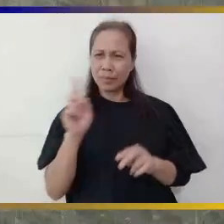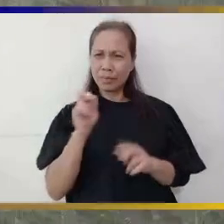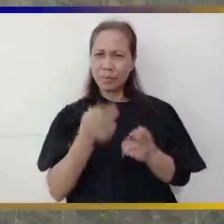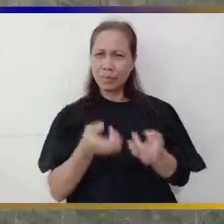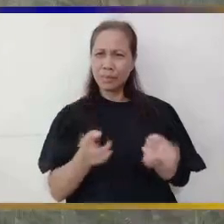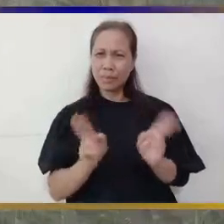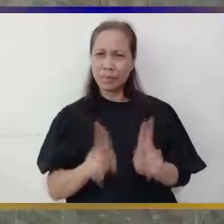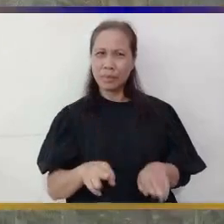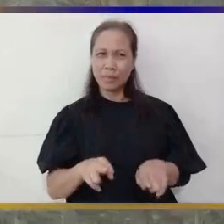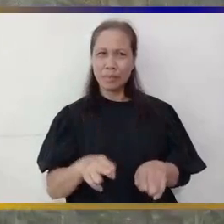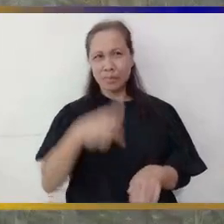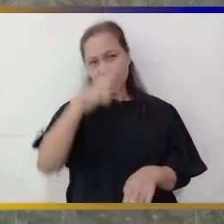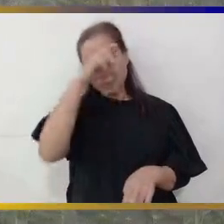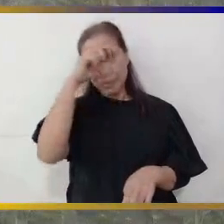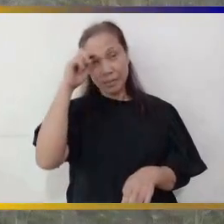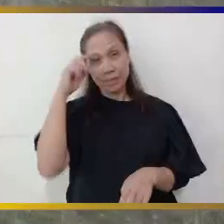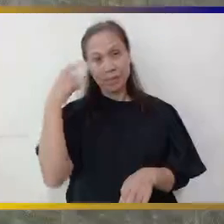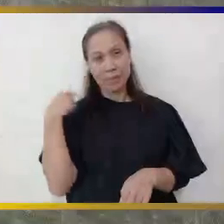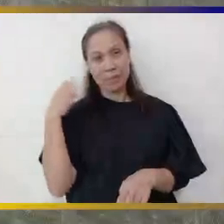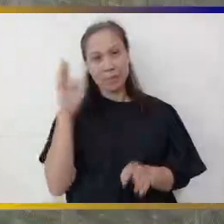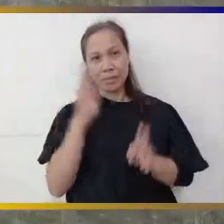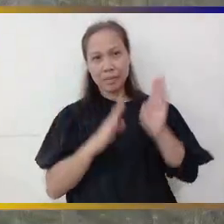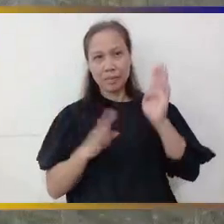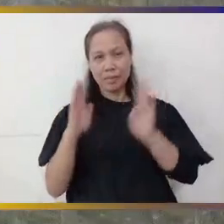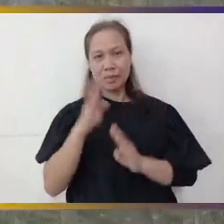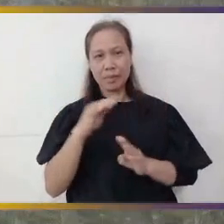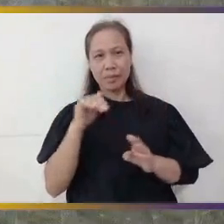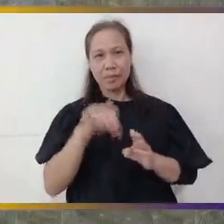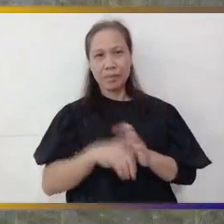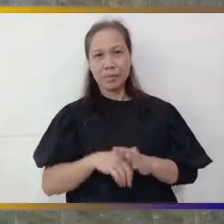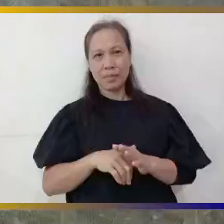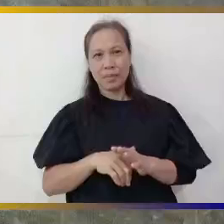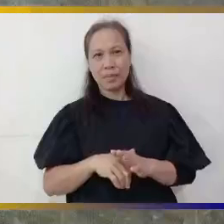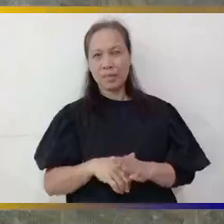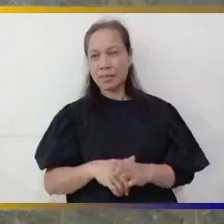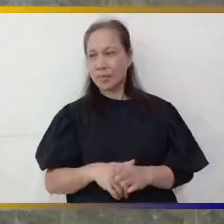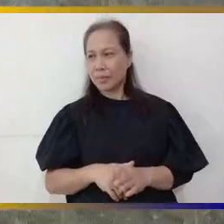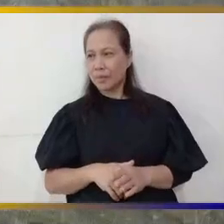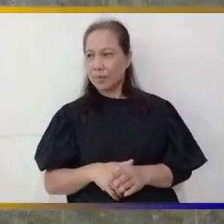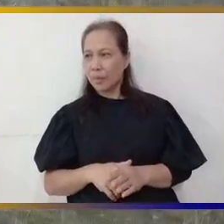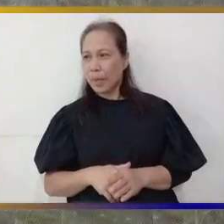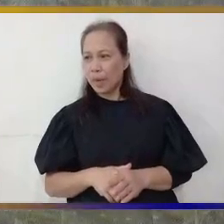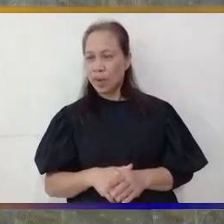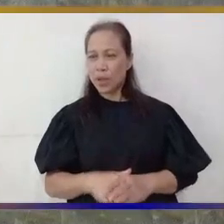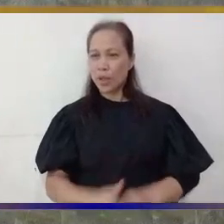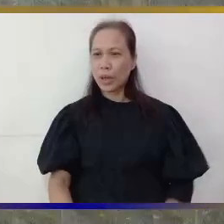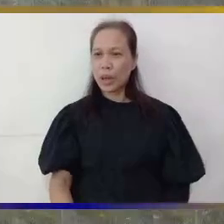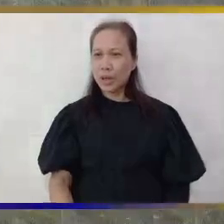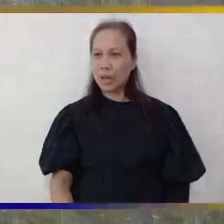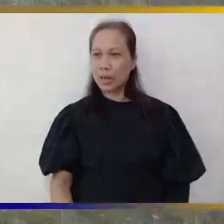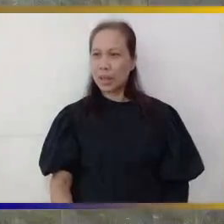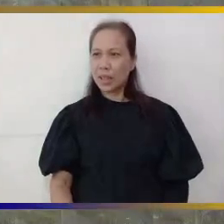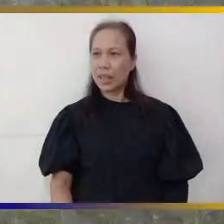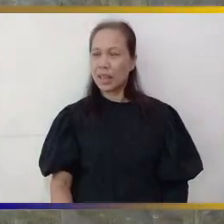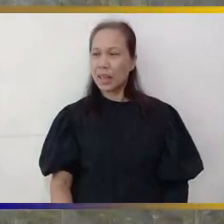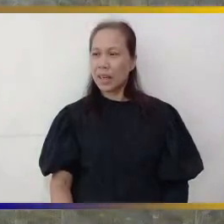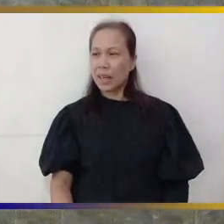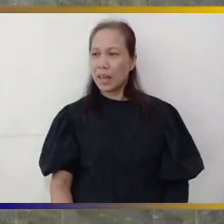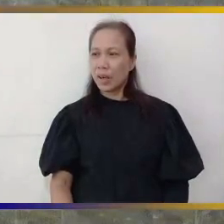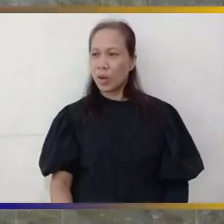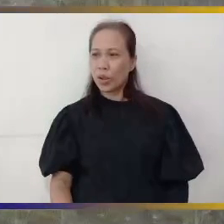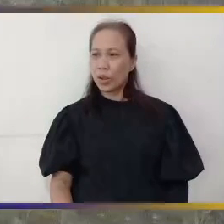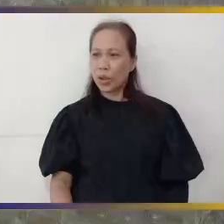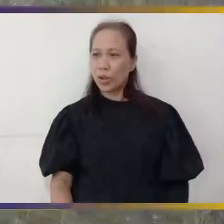have problem with Worship Worship again honor that What Come on say all